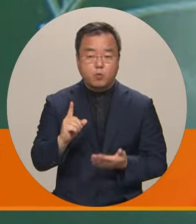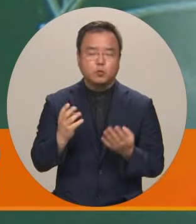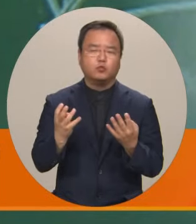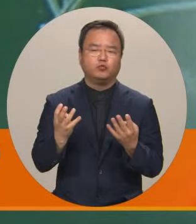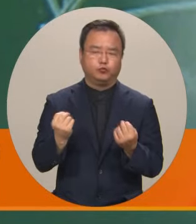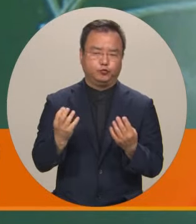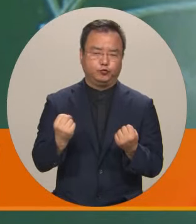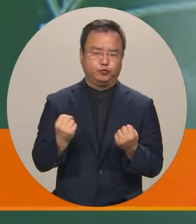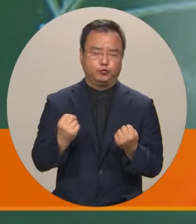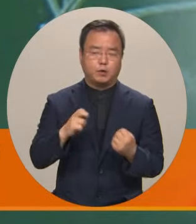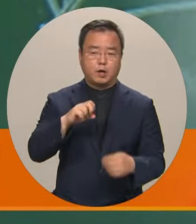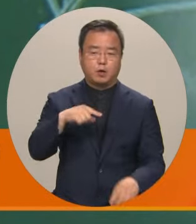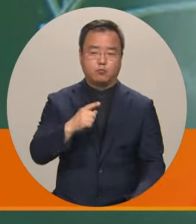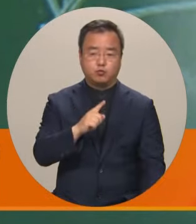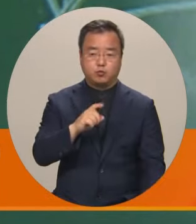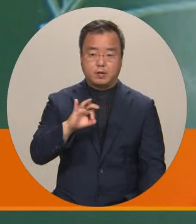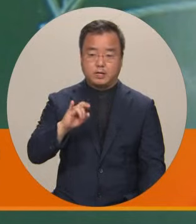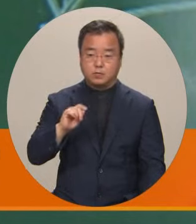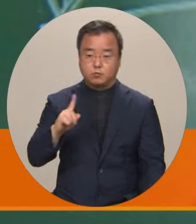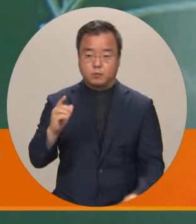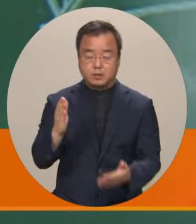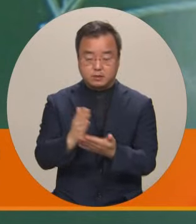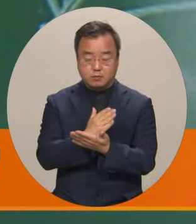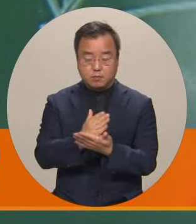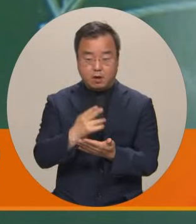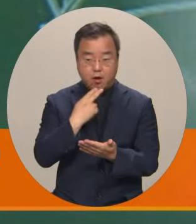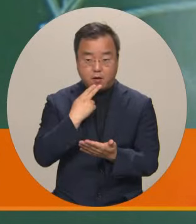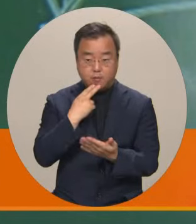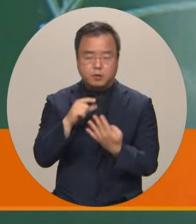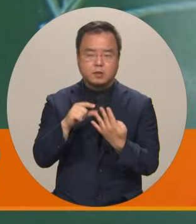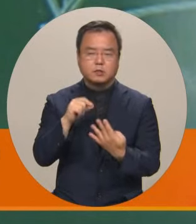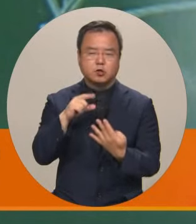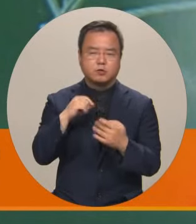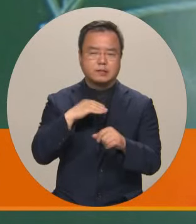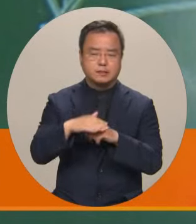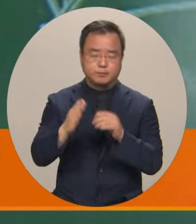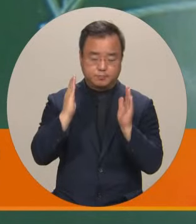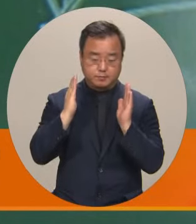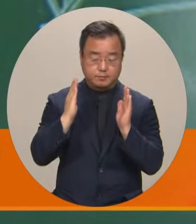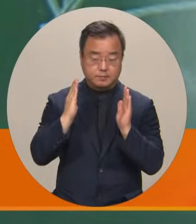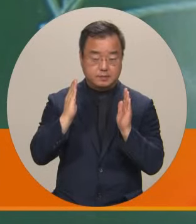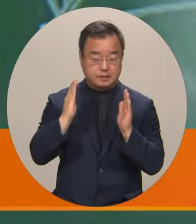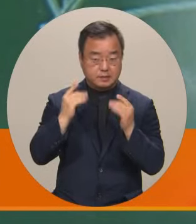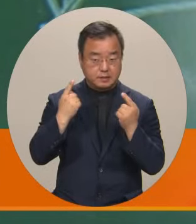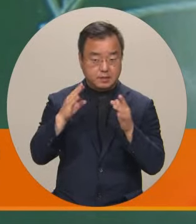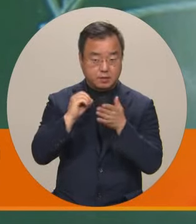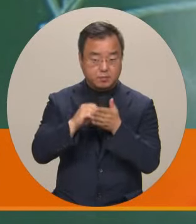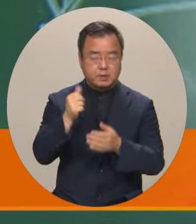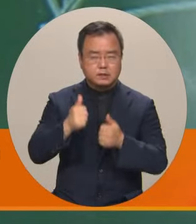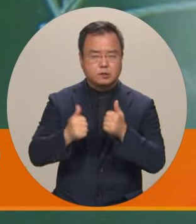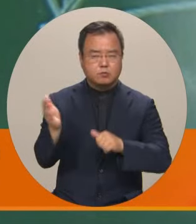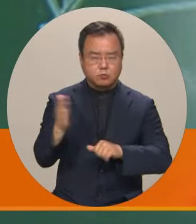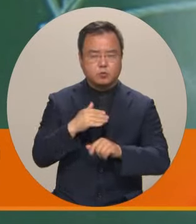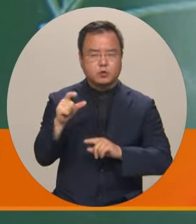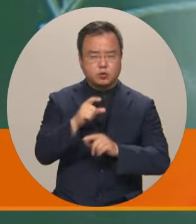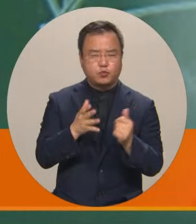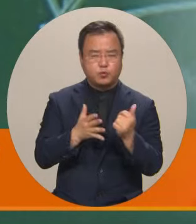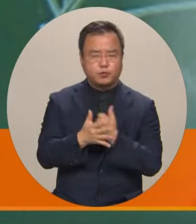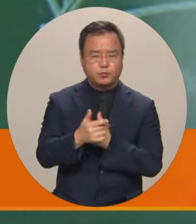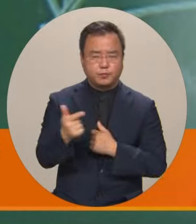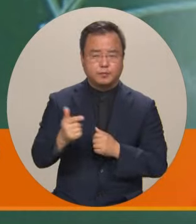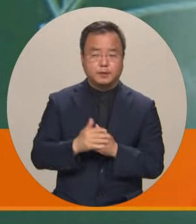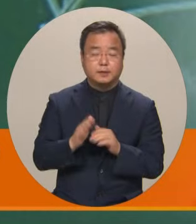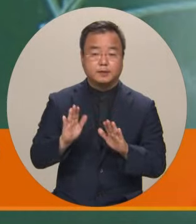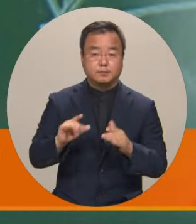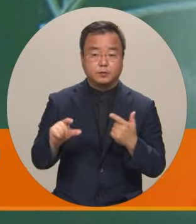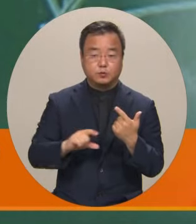치러지는 선택형 수능이 도입된 뒤 그 중요성이 더 커졌는데요 올해 수능 출제 경향이 반영한 이번